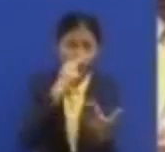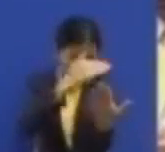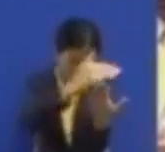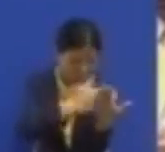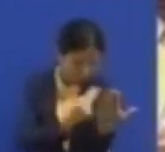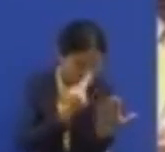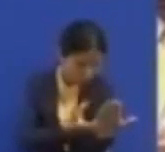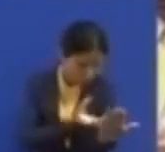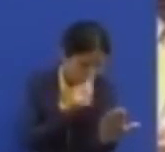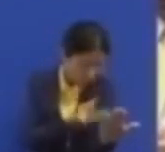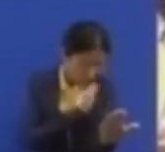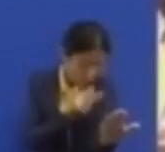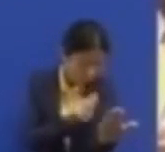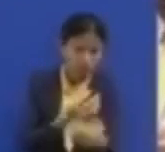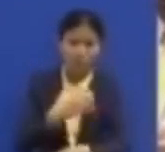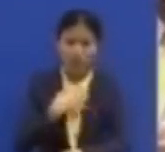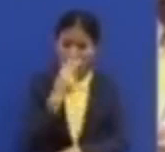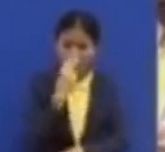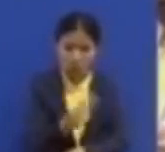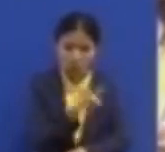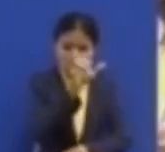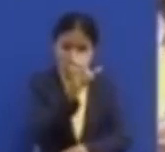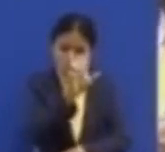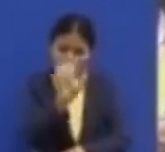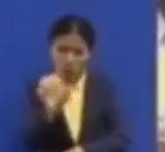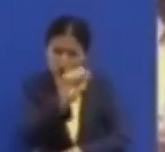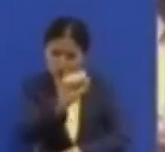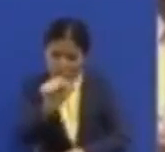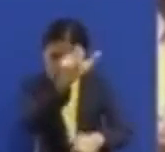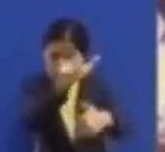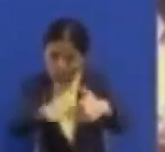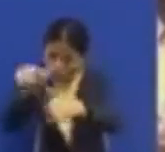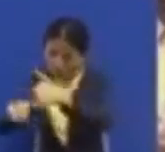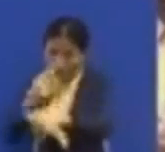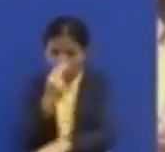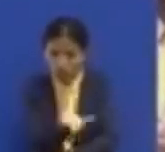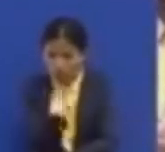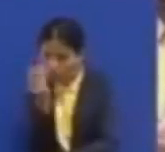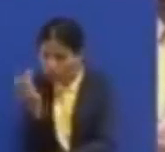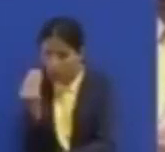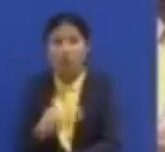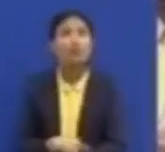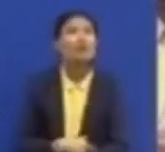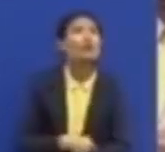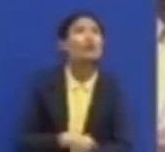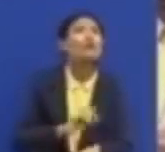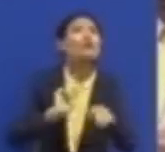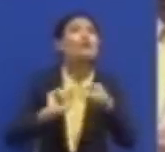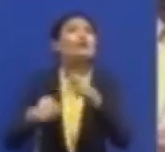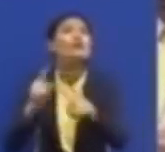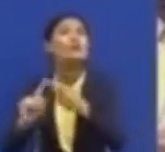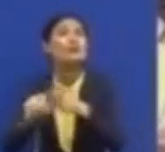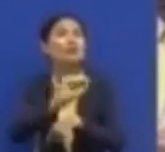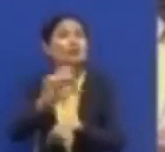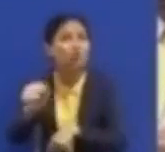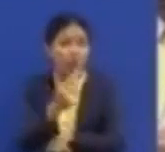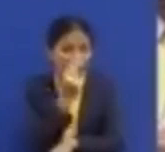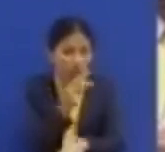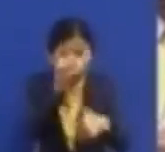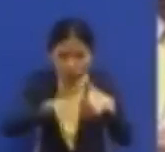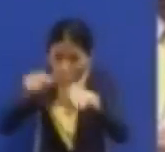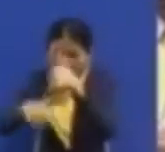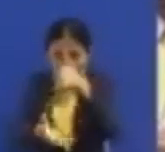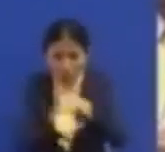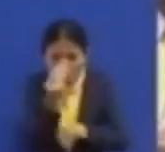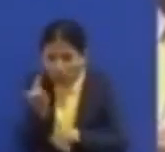ผู้แทนราษฎรบ้างนะครับต้องยอมรับจริงๆว่ายังไม่รู้จักพรรคพวกเท่าดีพอนะครับใน